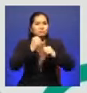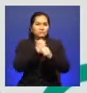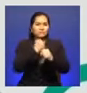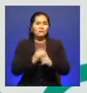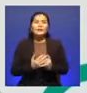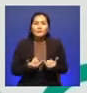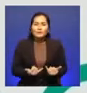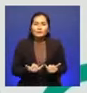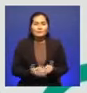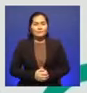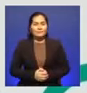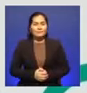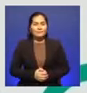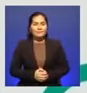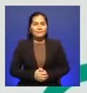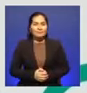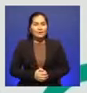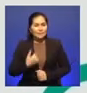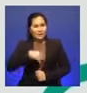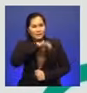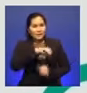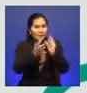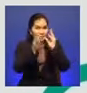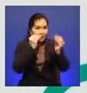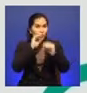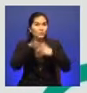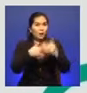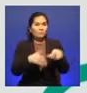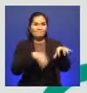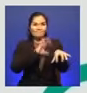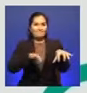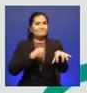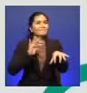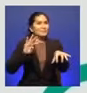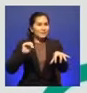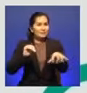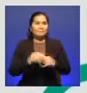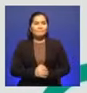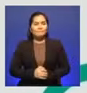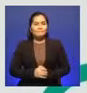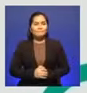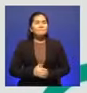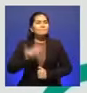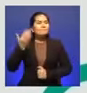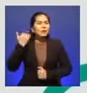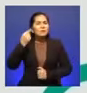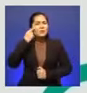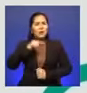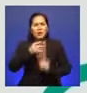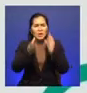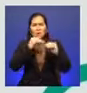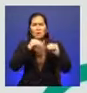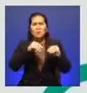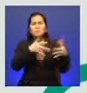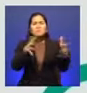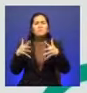จุบันก็ในพื้นที่ของแวงเราก็เกิดแหล่งเรียนรู้นะครับทั้งหมด40แหล่งเรียนรู้ด้วยกันนะครับจากเดิมเราคิดว่าเราไม่มีแหล่งเรียนรู้เลย